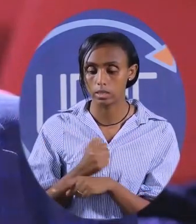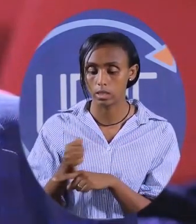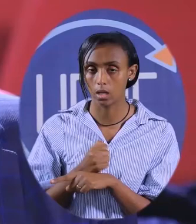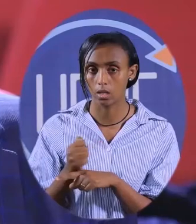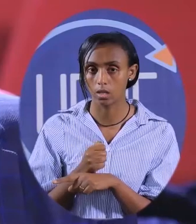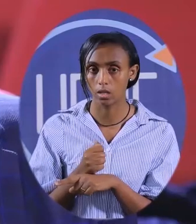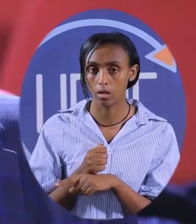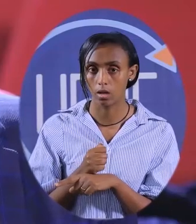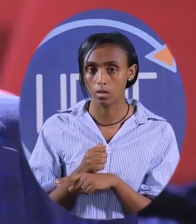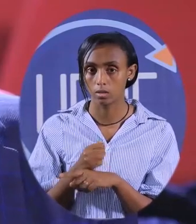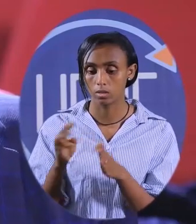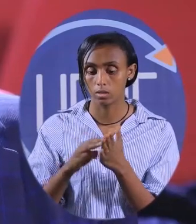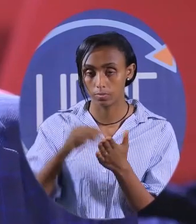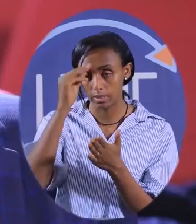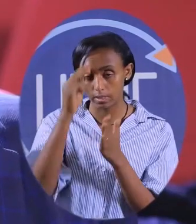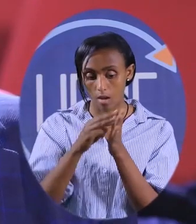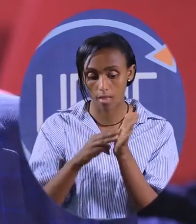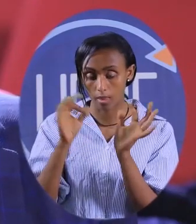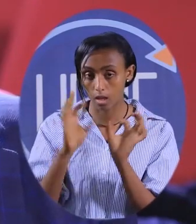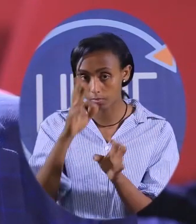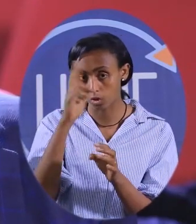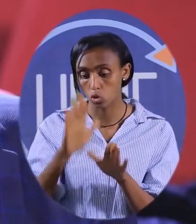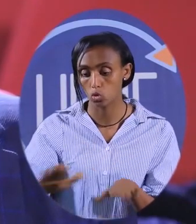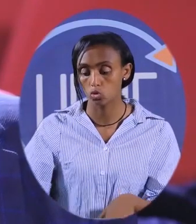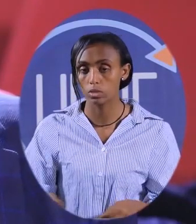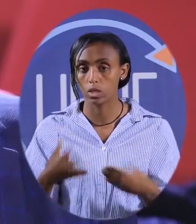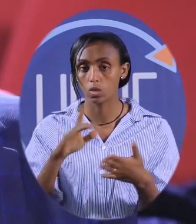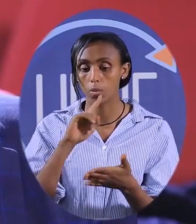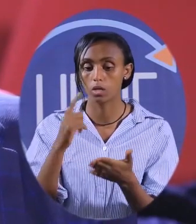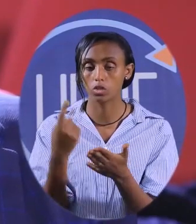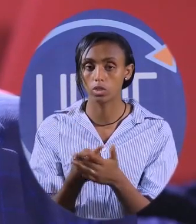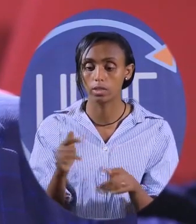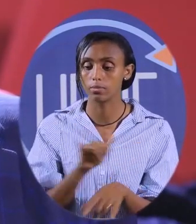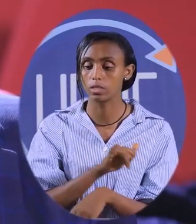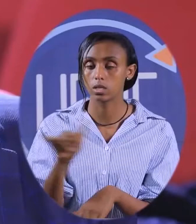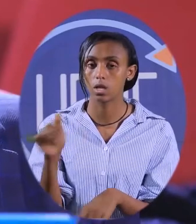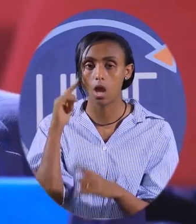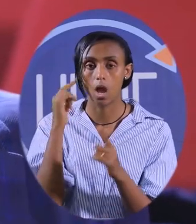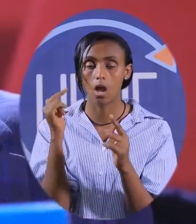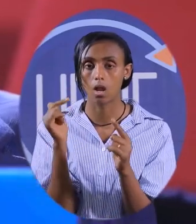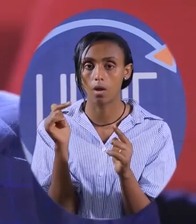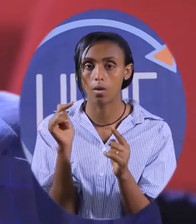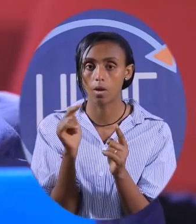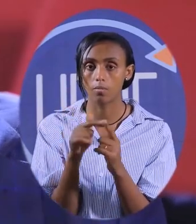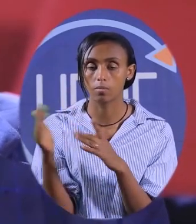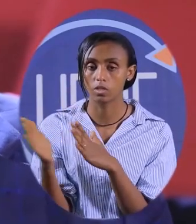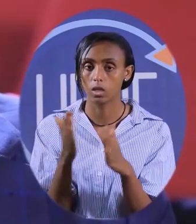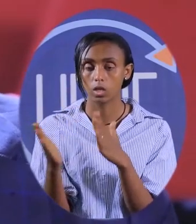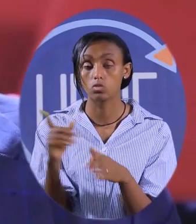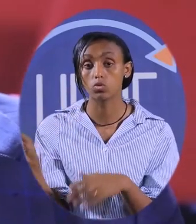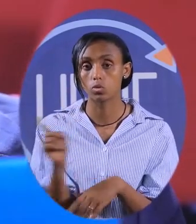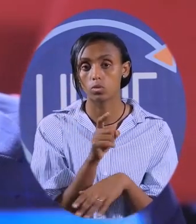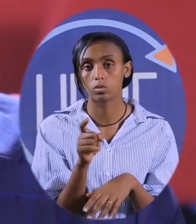የማሰልጠኛ ካሪኩለም ስለሌላቸው ለልጆቹ የሚሰጠው የትምህርት ማስረጃ ለተመሳሳይ ዓላማ የሚዘጋጁ